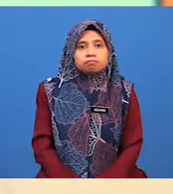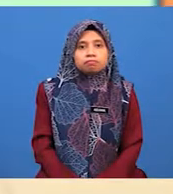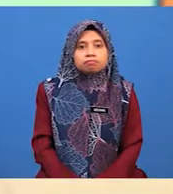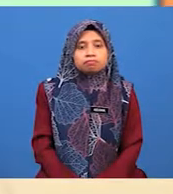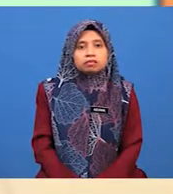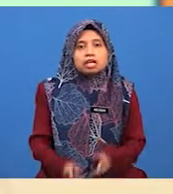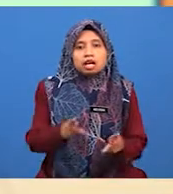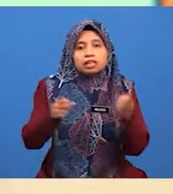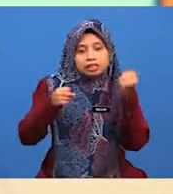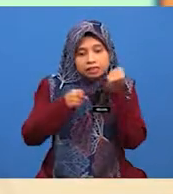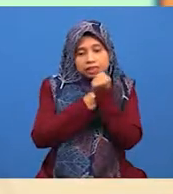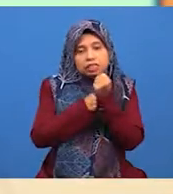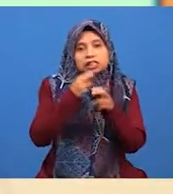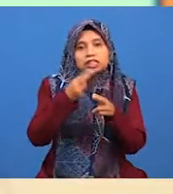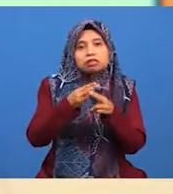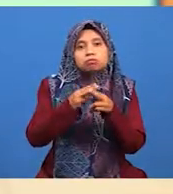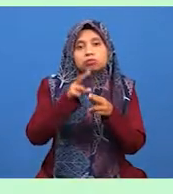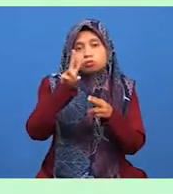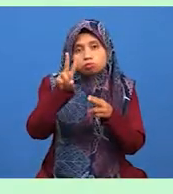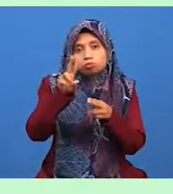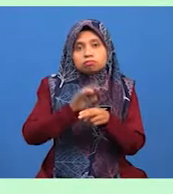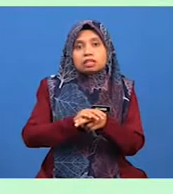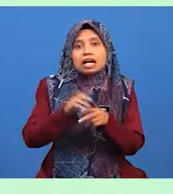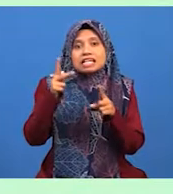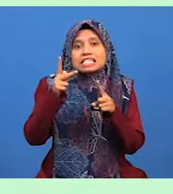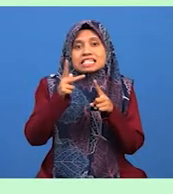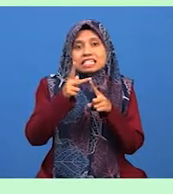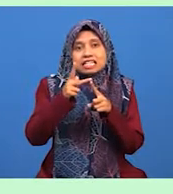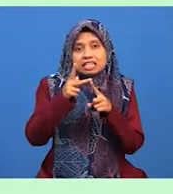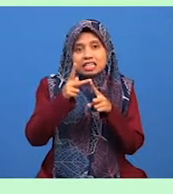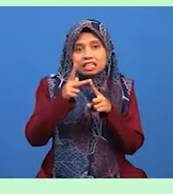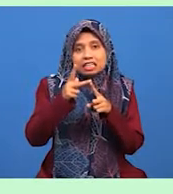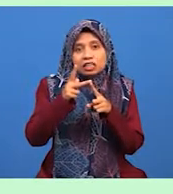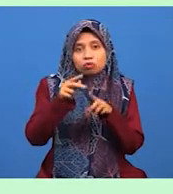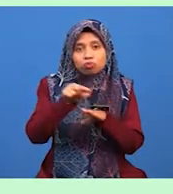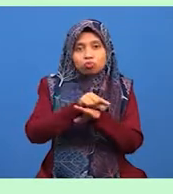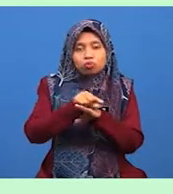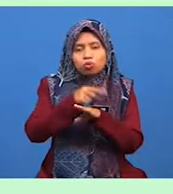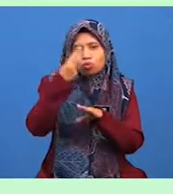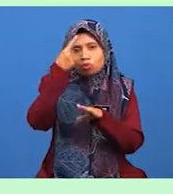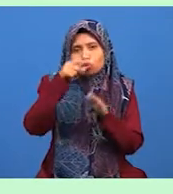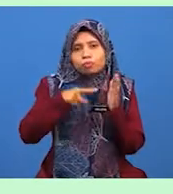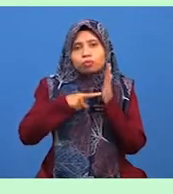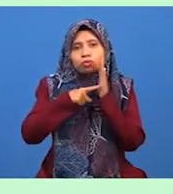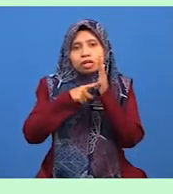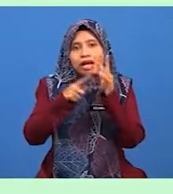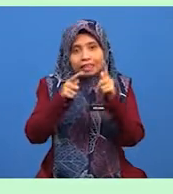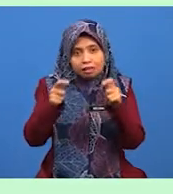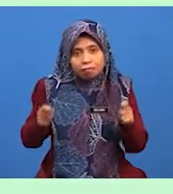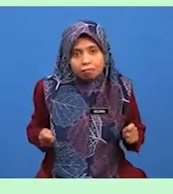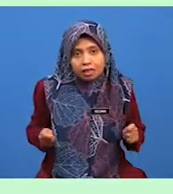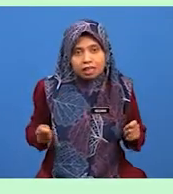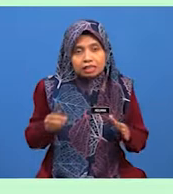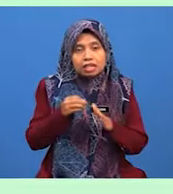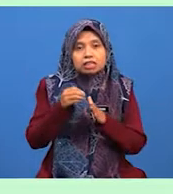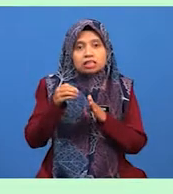Kata sendi nama yang kedua, ke. Ke digunakan untuk menunjukkan